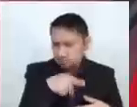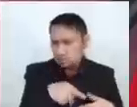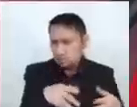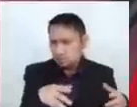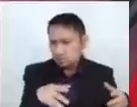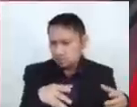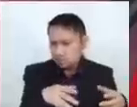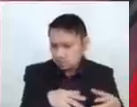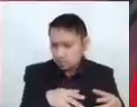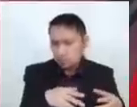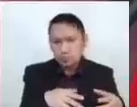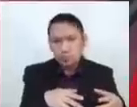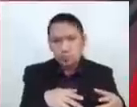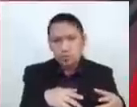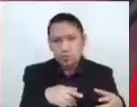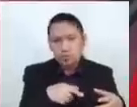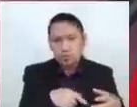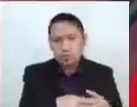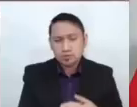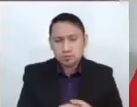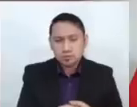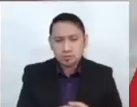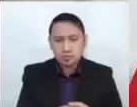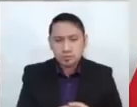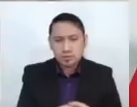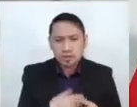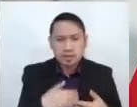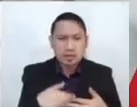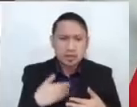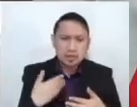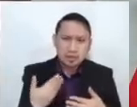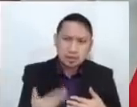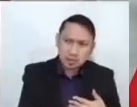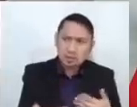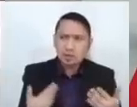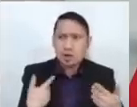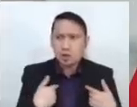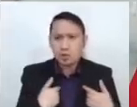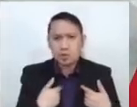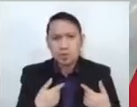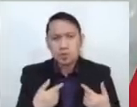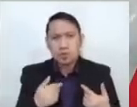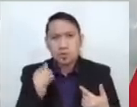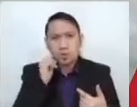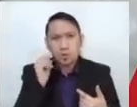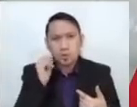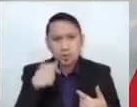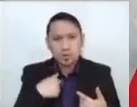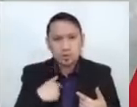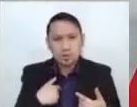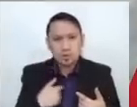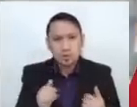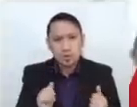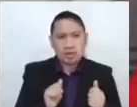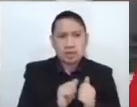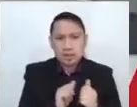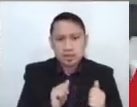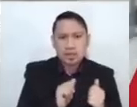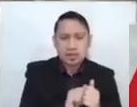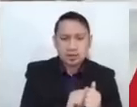may private na sortie siya. Sa dami namin, ako palagi sinasama. Mm-hmm. Kaya sabi ko na siguro